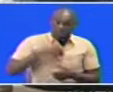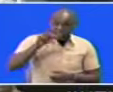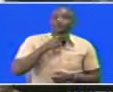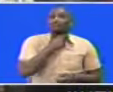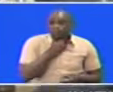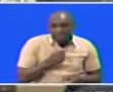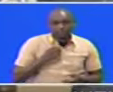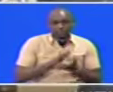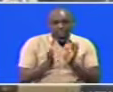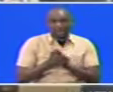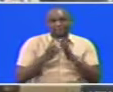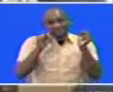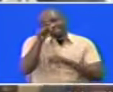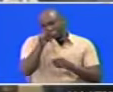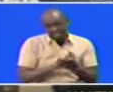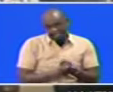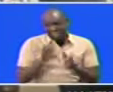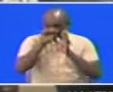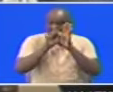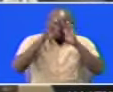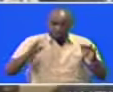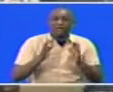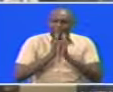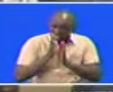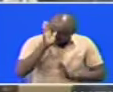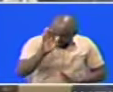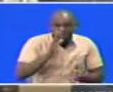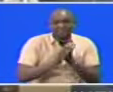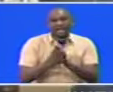niwe kule juu. Maombi yetu yawe hivyo.